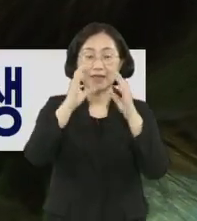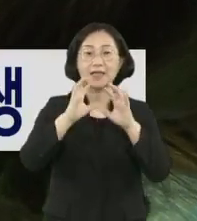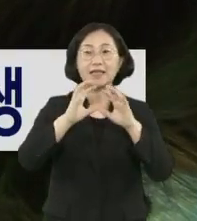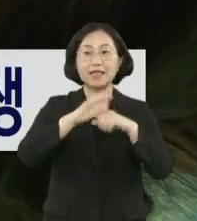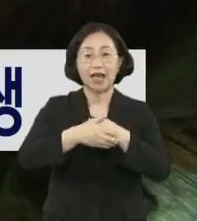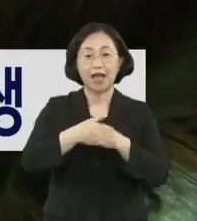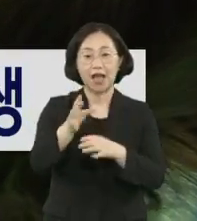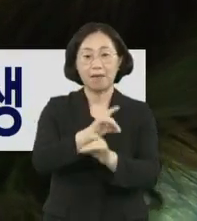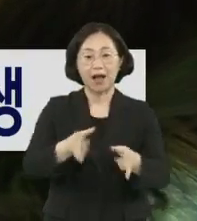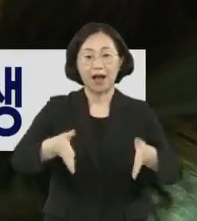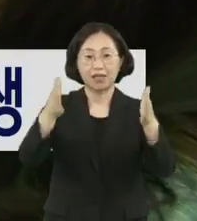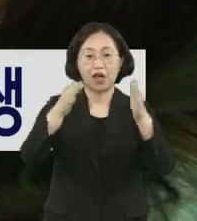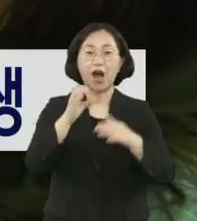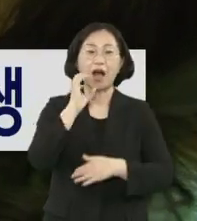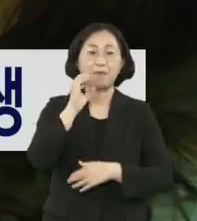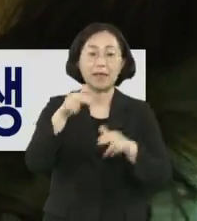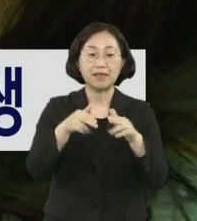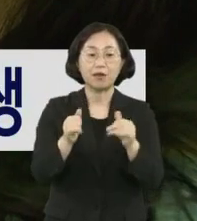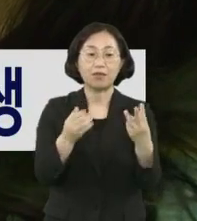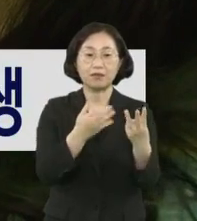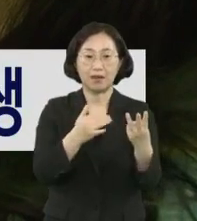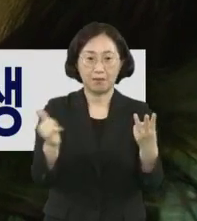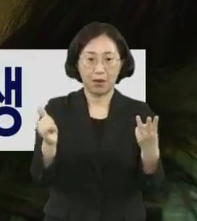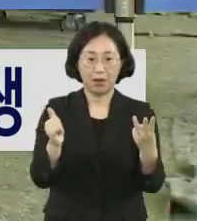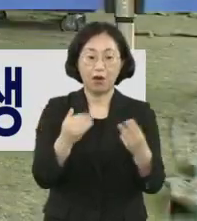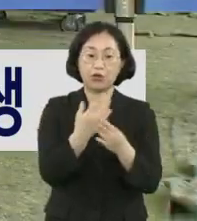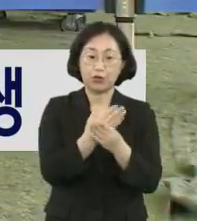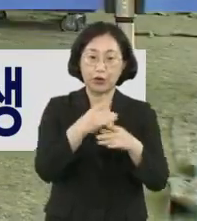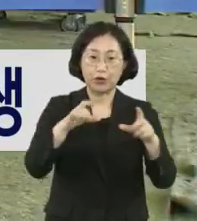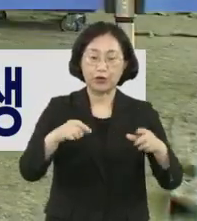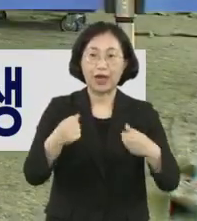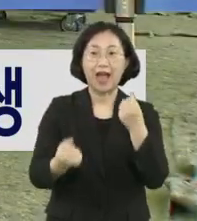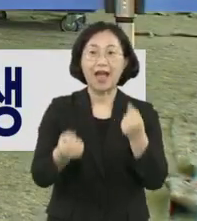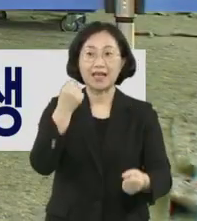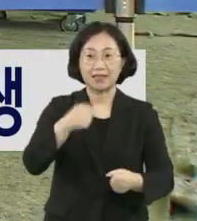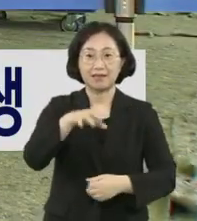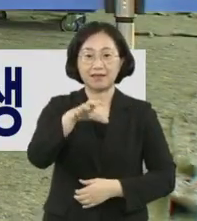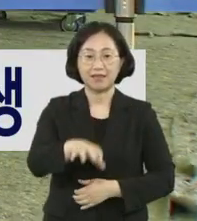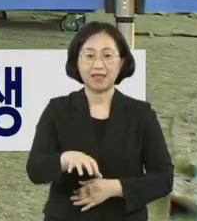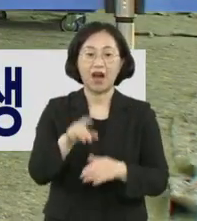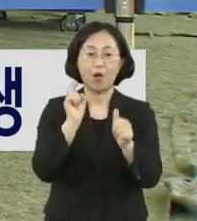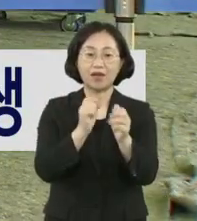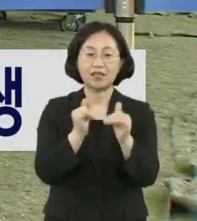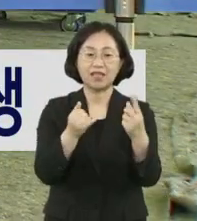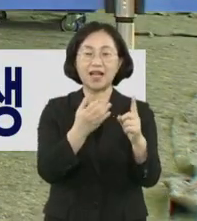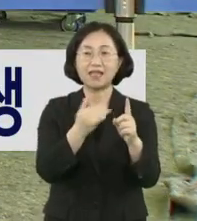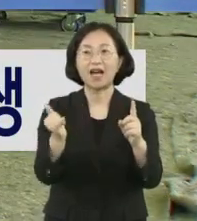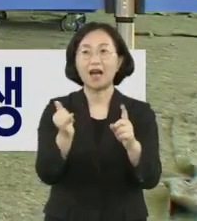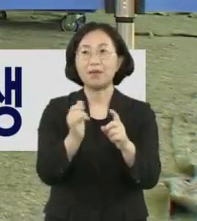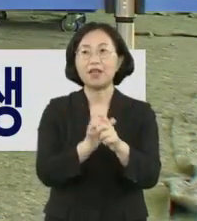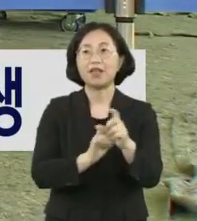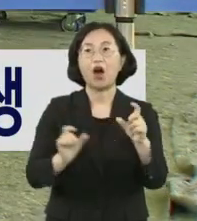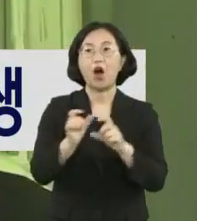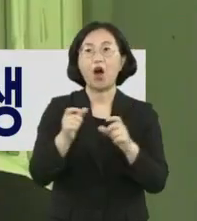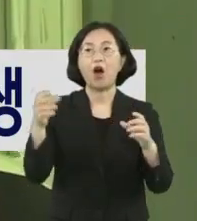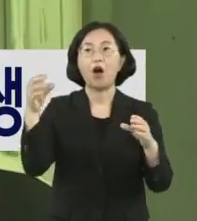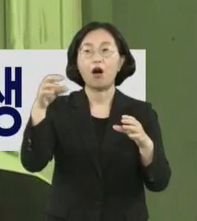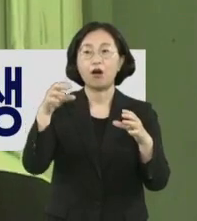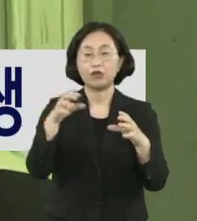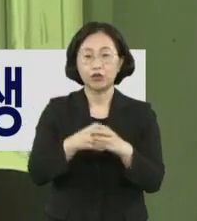신세계 백화점 내 카페 직원 3명을 포함해 유성구의 헬스장 관련 확진자 가족 1명이 추가되는 등